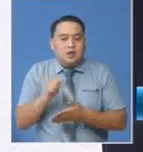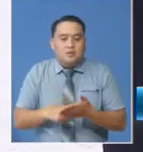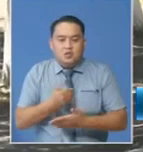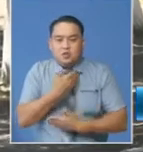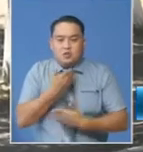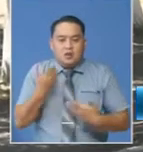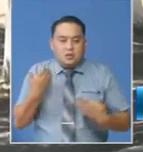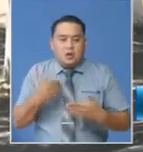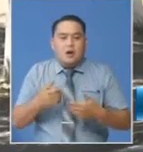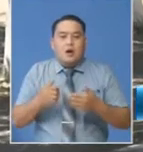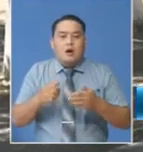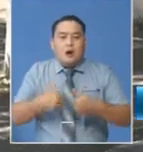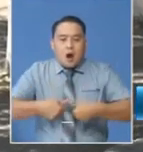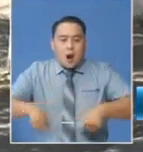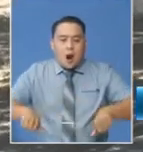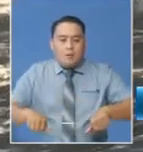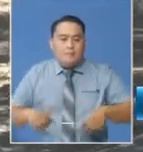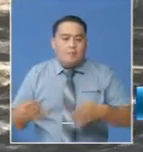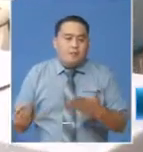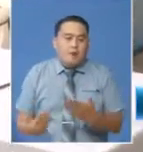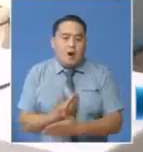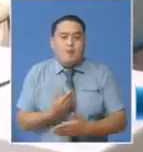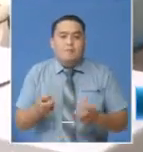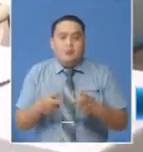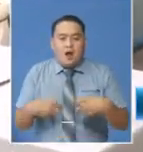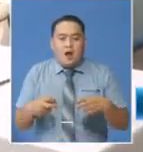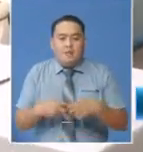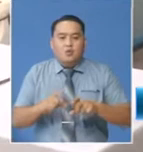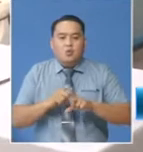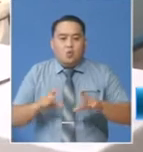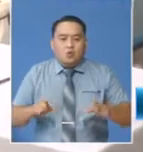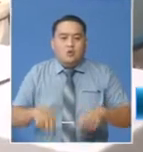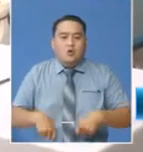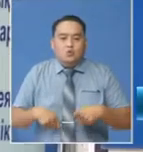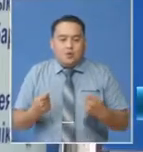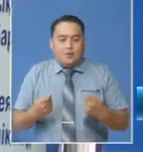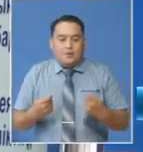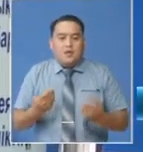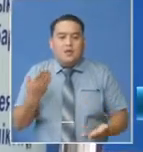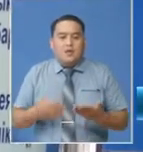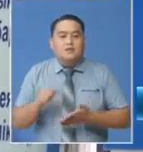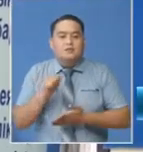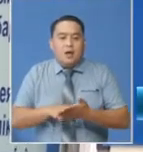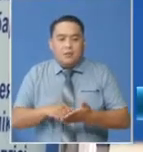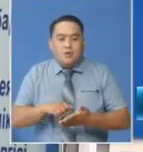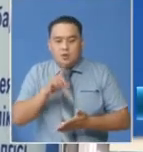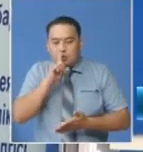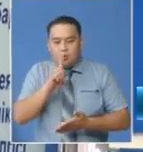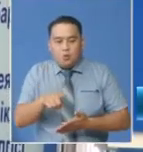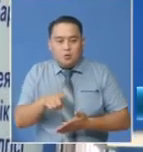нет. Комиссия в скором времени повторно проверит учреждения, где выявлены нарушения. Если замечания не будут